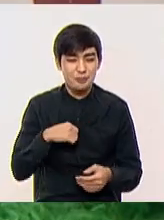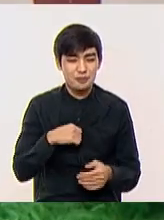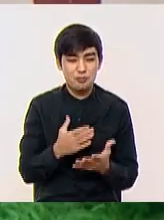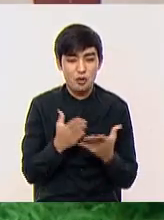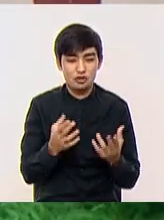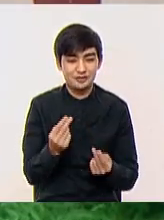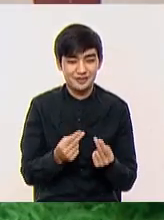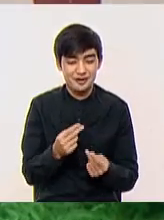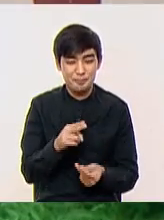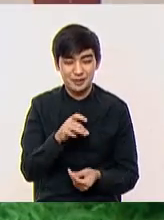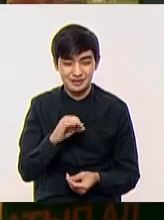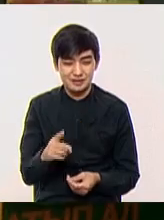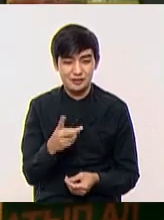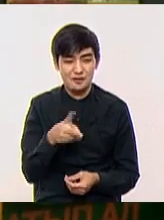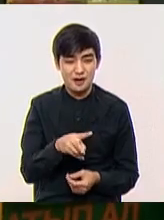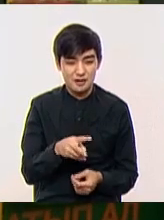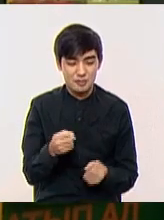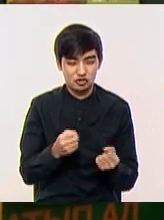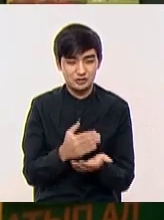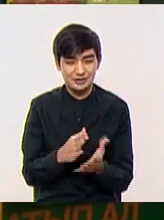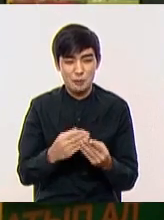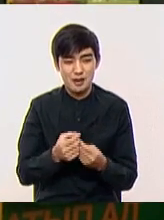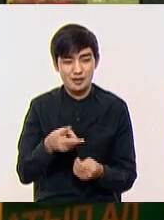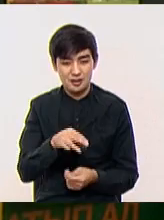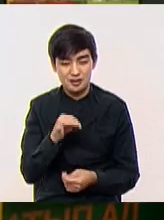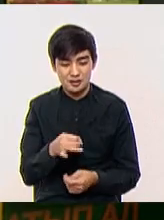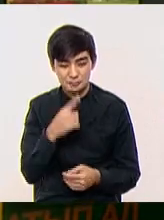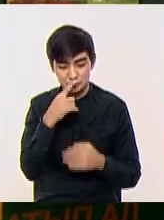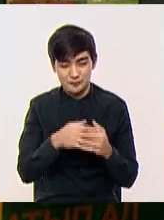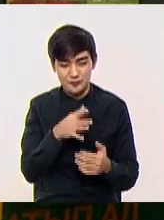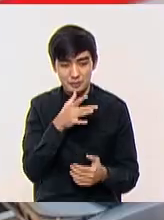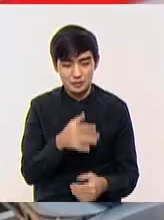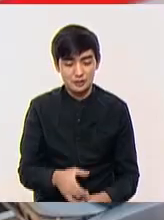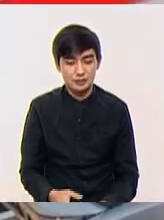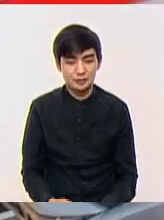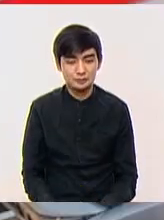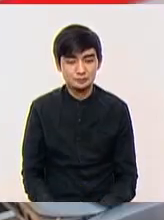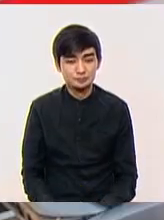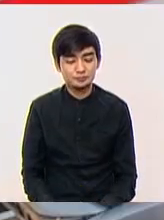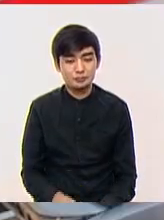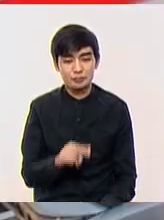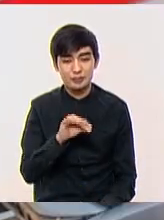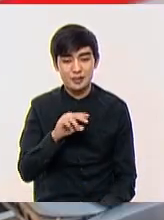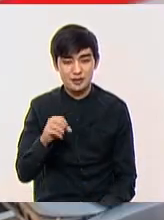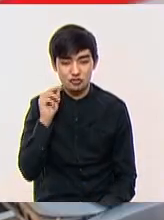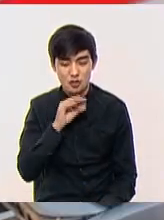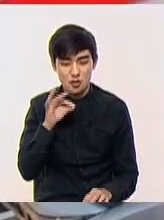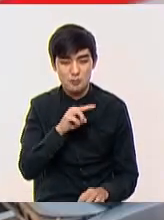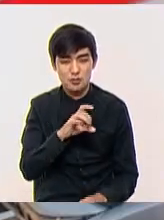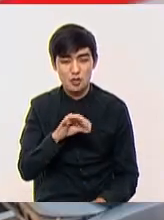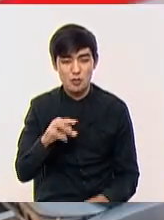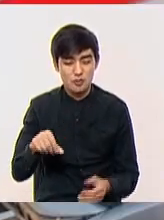сый екі бірдей отбасылық көлігінің ұтысына қатысып, бақсын айтын күнде жақындап қалды. Пиала сауда белгісінің ұлттық промо